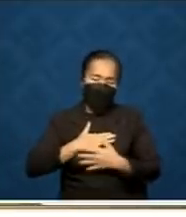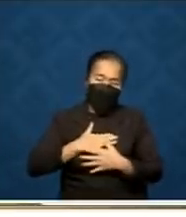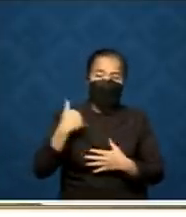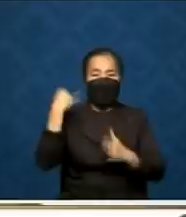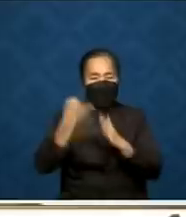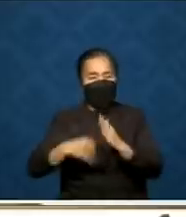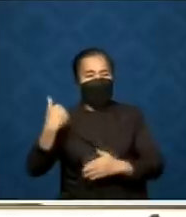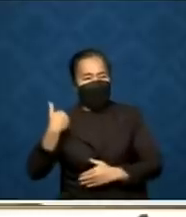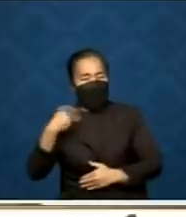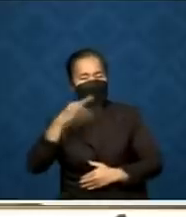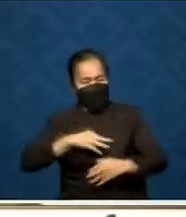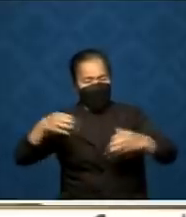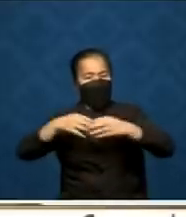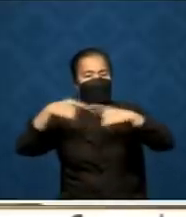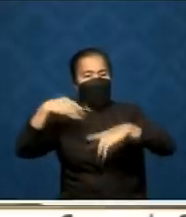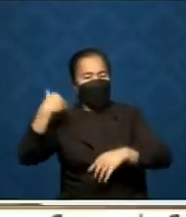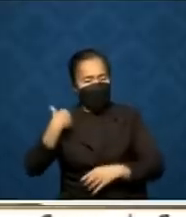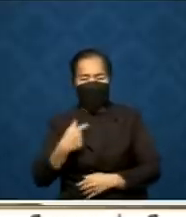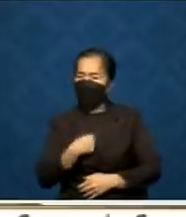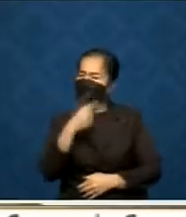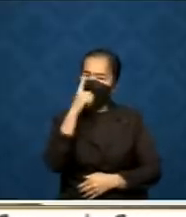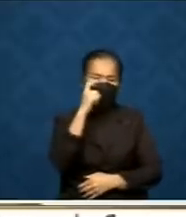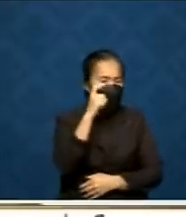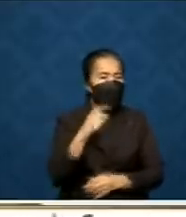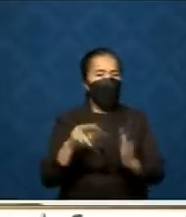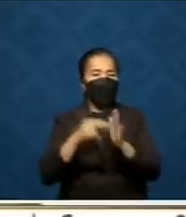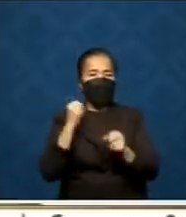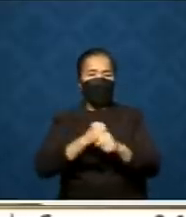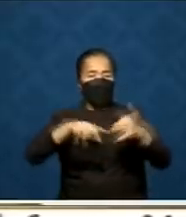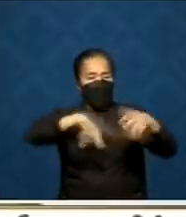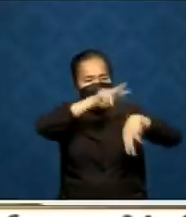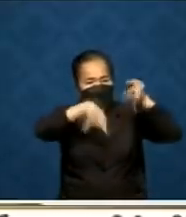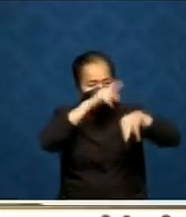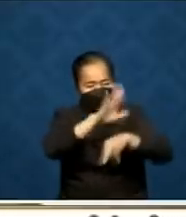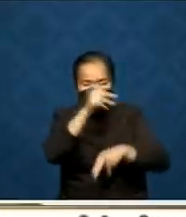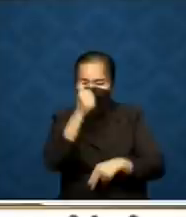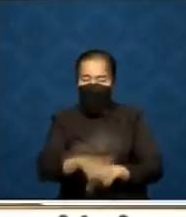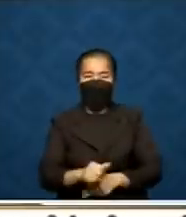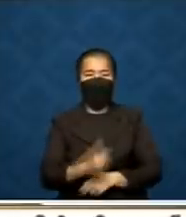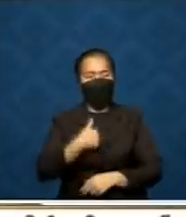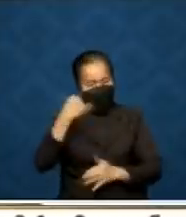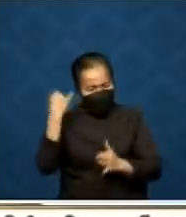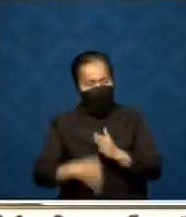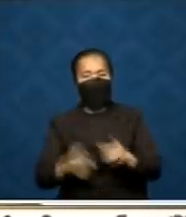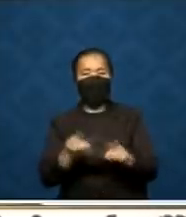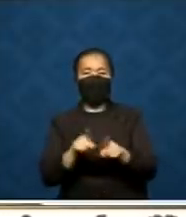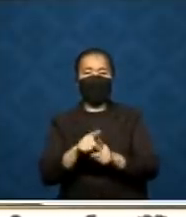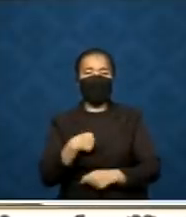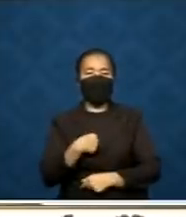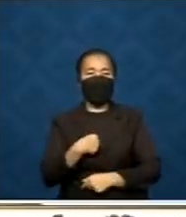บริหารเป็นฝ่ายค้านผมไม่สามารถกำกับควบคุมคุณได้ผมก็ผิดและวัน